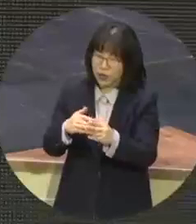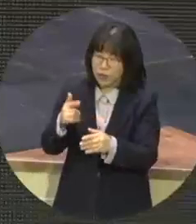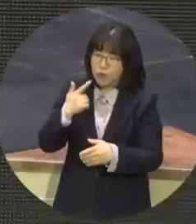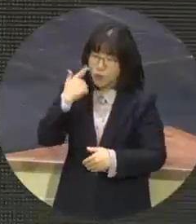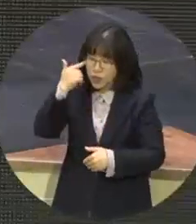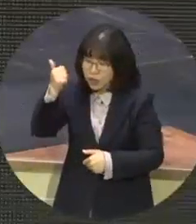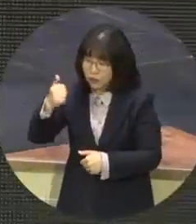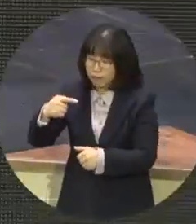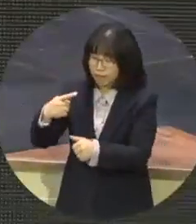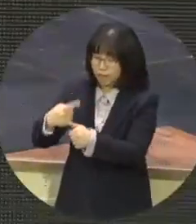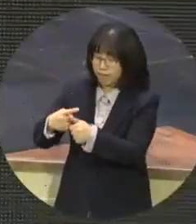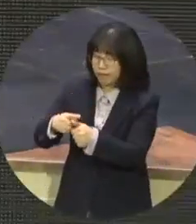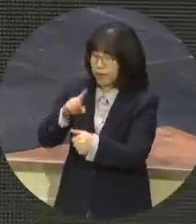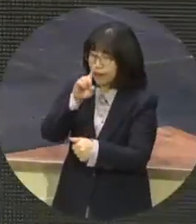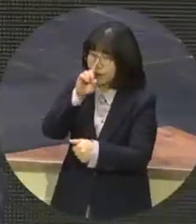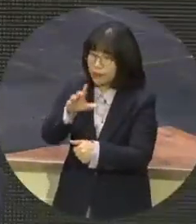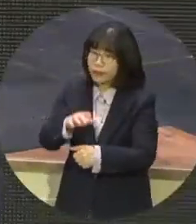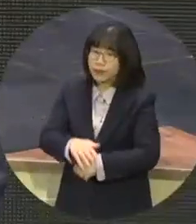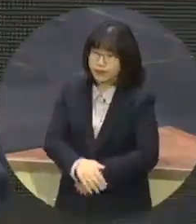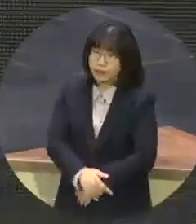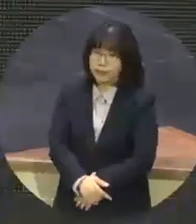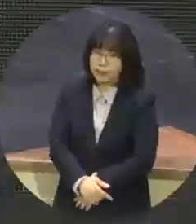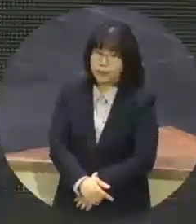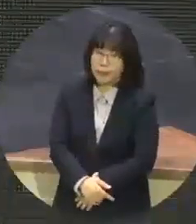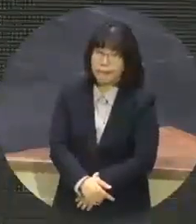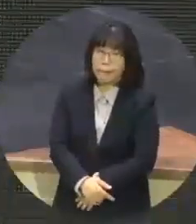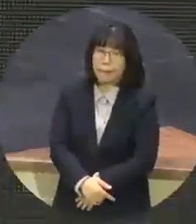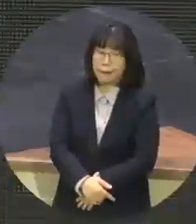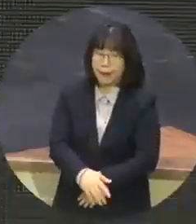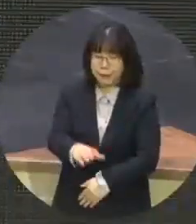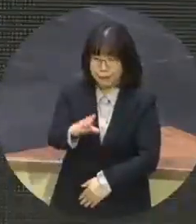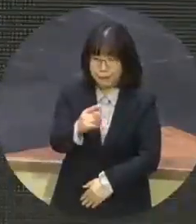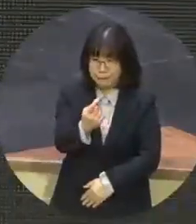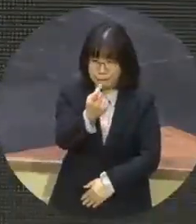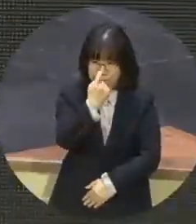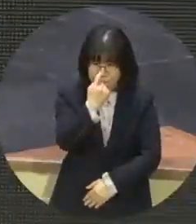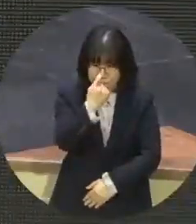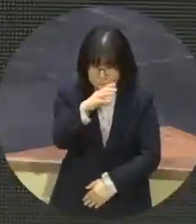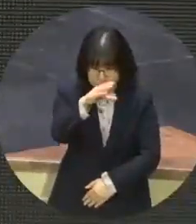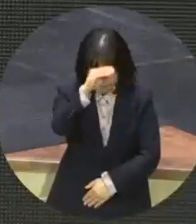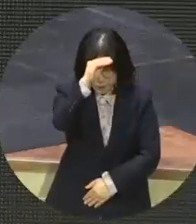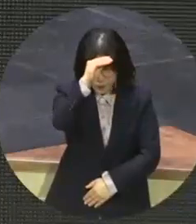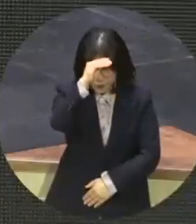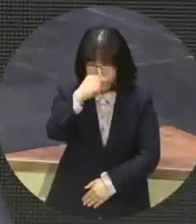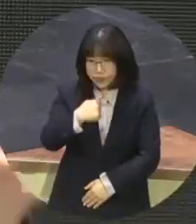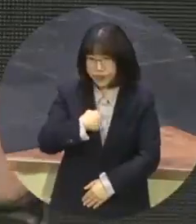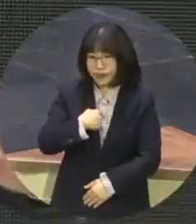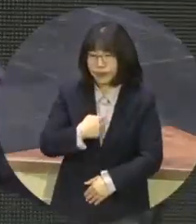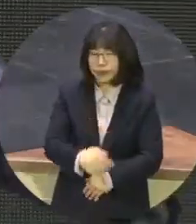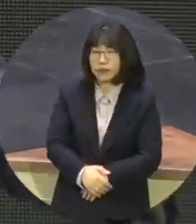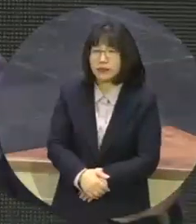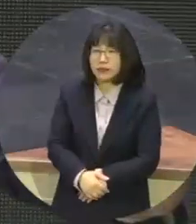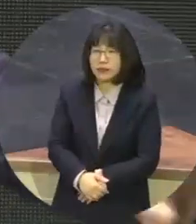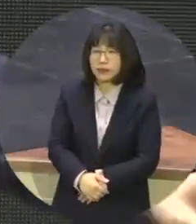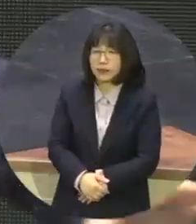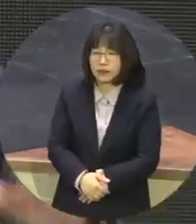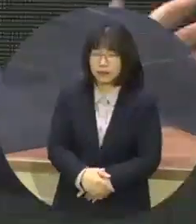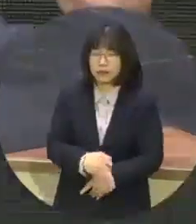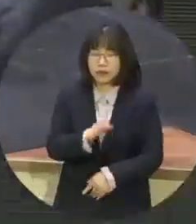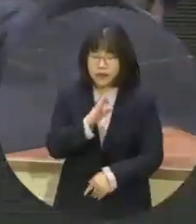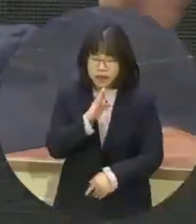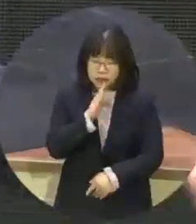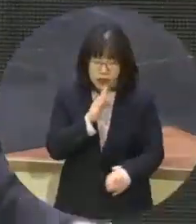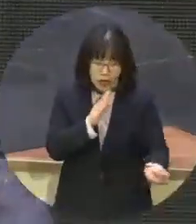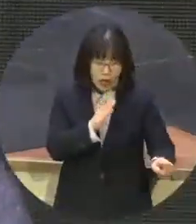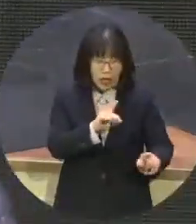대해서는 이만큼 또 손 못 대야 돼. 그렇게 자랐어. 그렇게 자랐다니까요. 야 그 결과가요